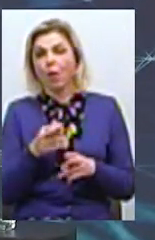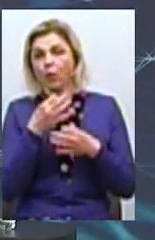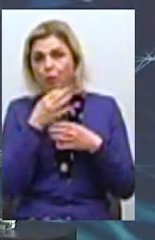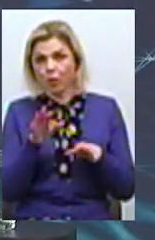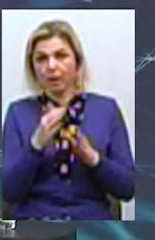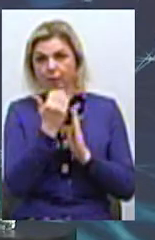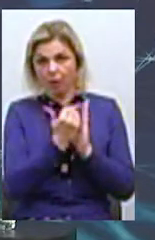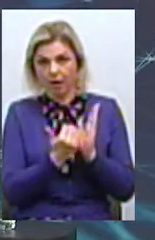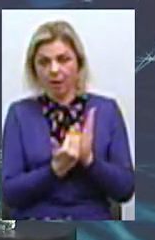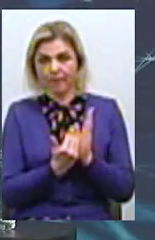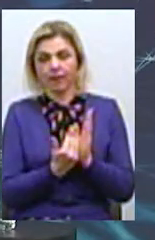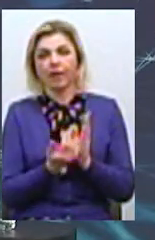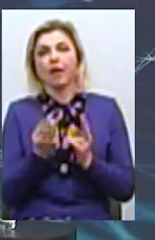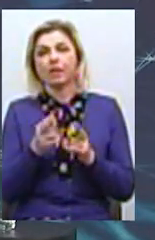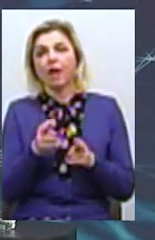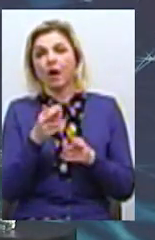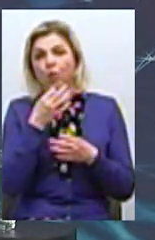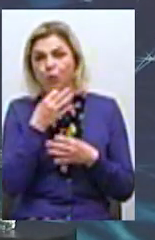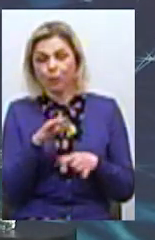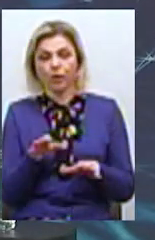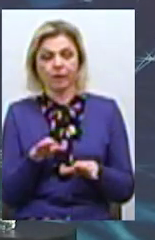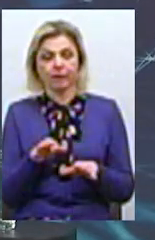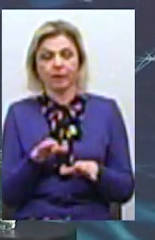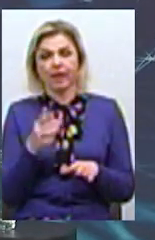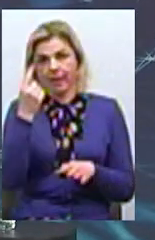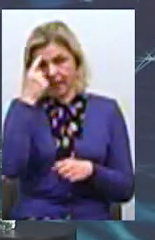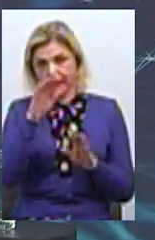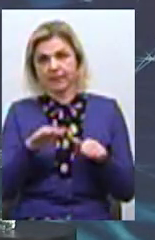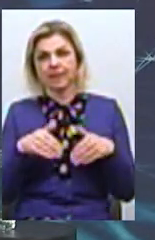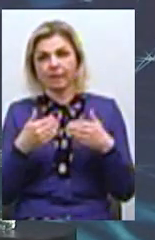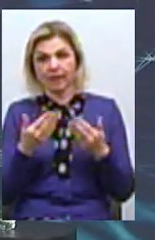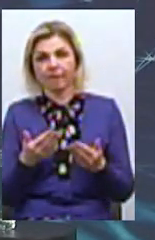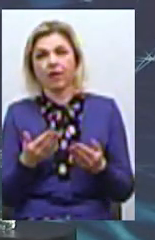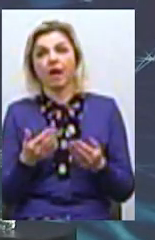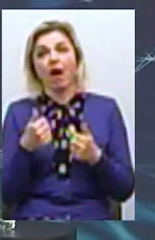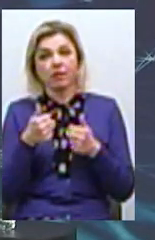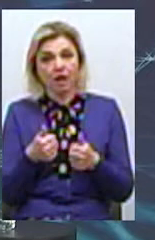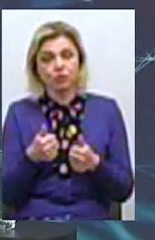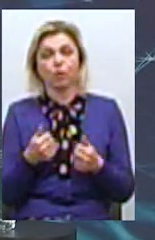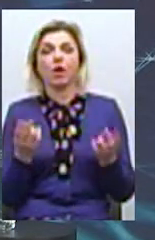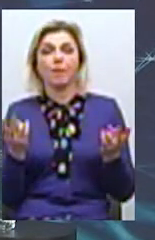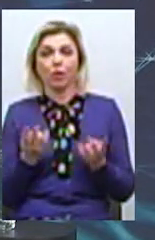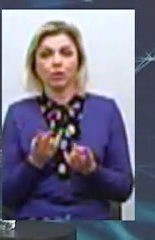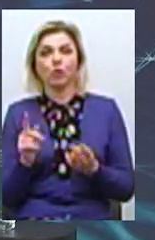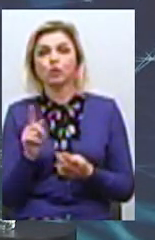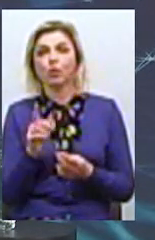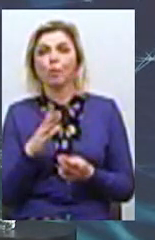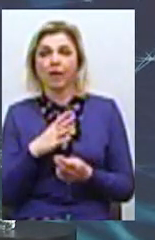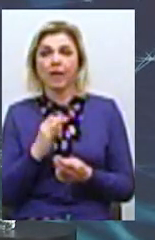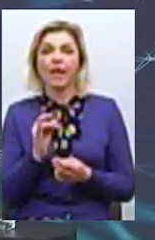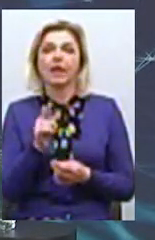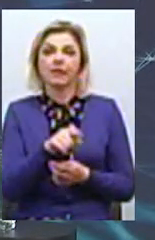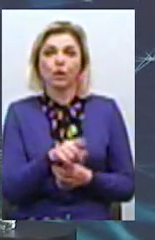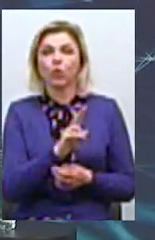для любої програми, для любої ініціативи класної потрібно, щоб були і ті, хто